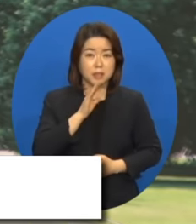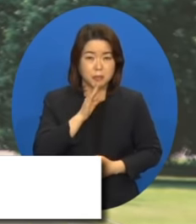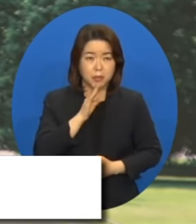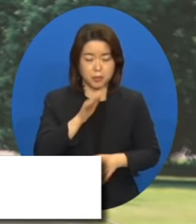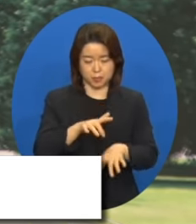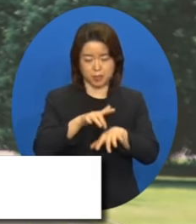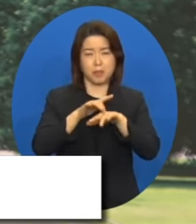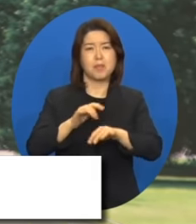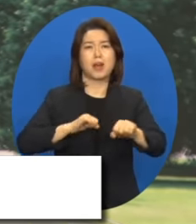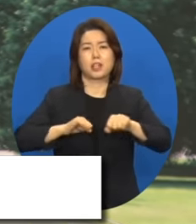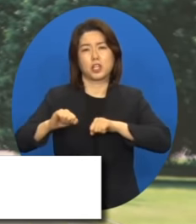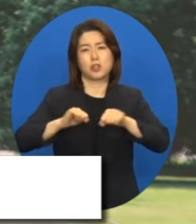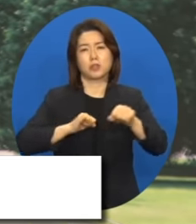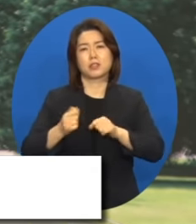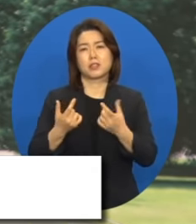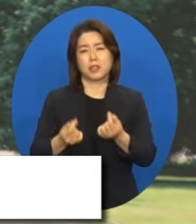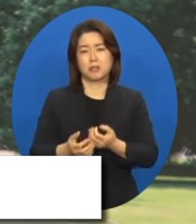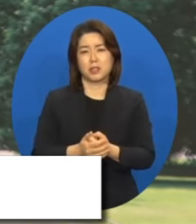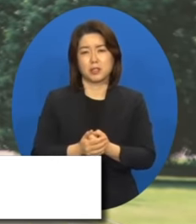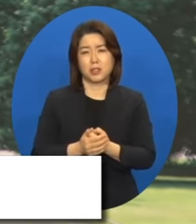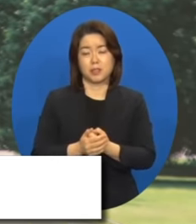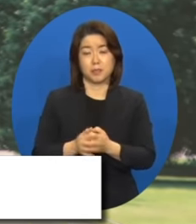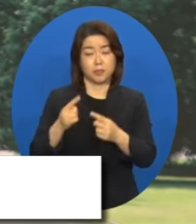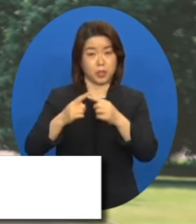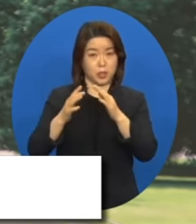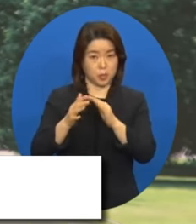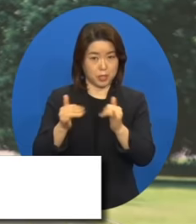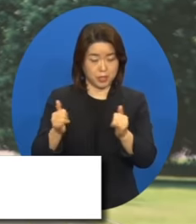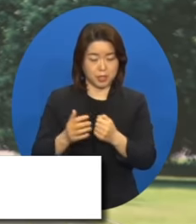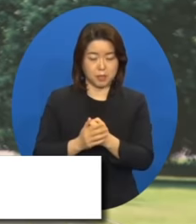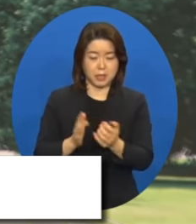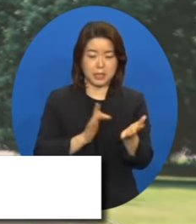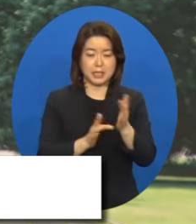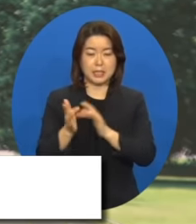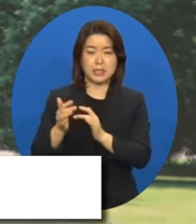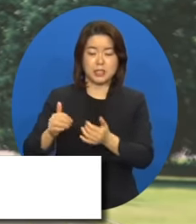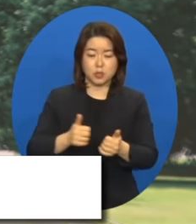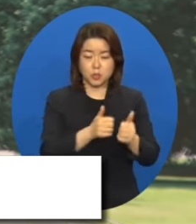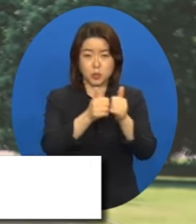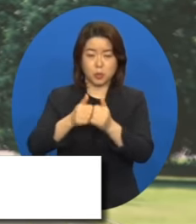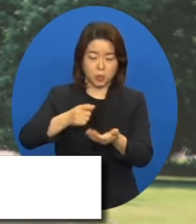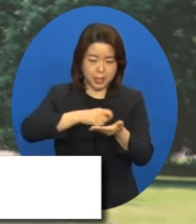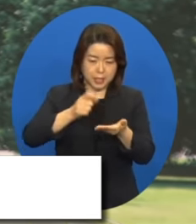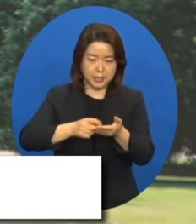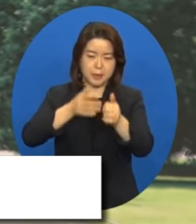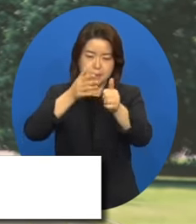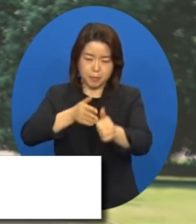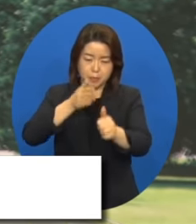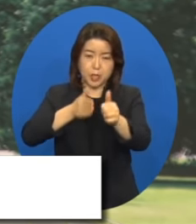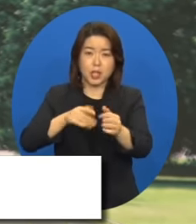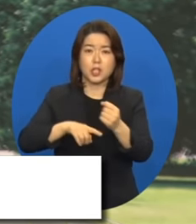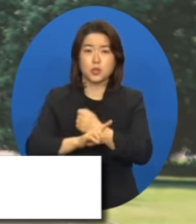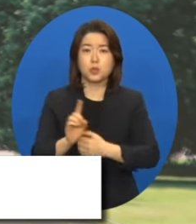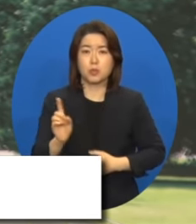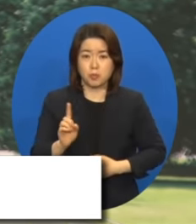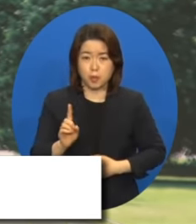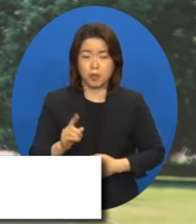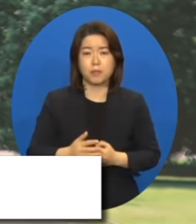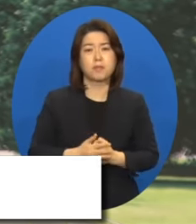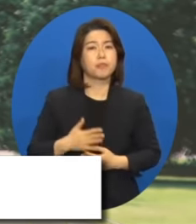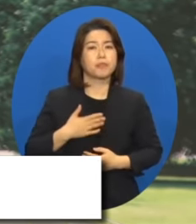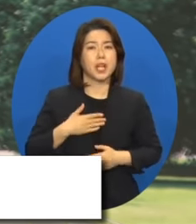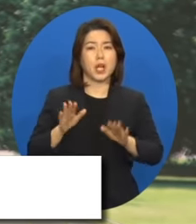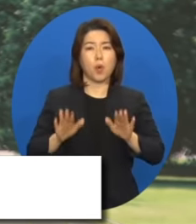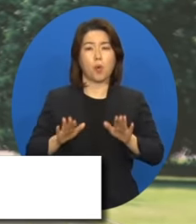마귀의 역사입니다. 교우들에게 예수 동의 일기를 쓰시도록 그렇게 권해드리는 이유는, 내가